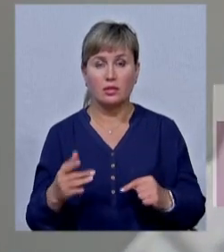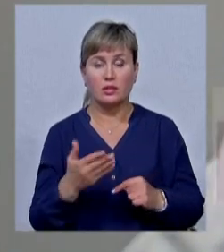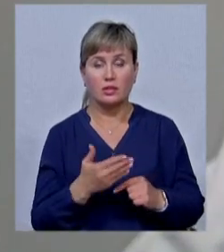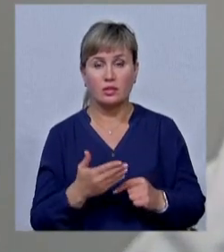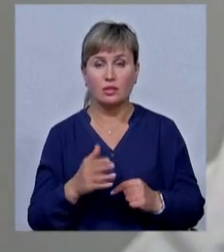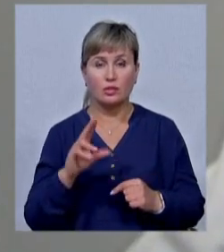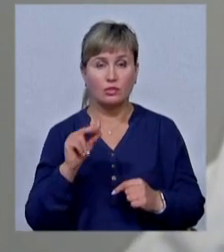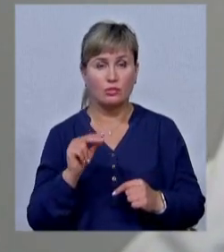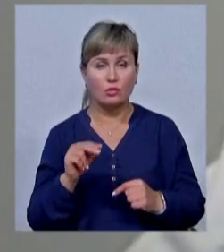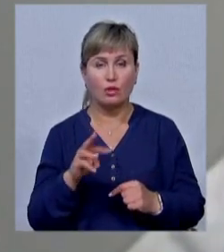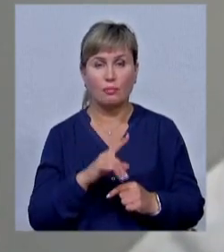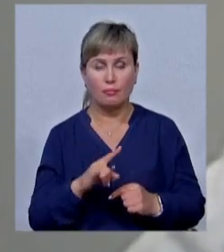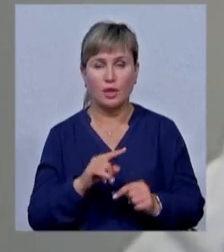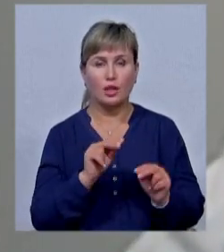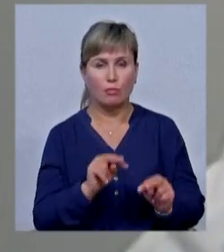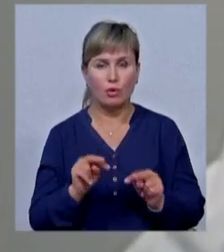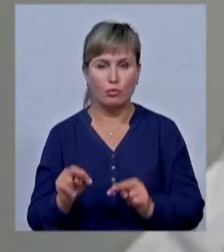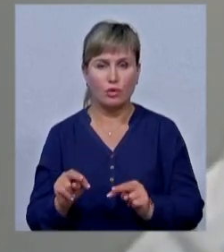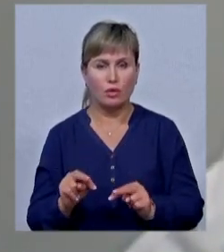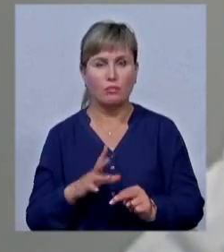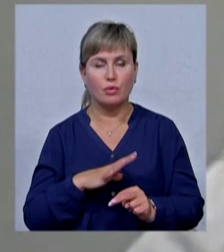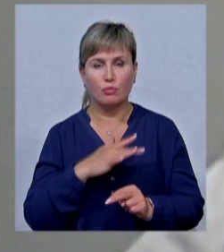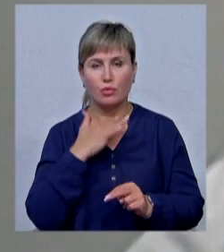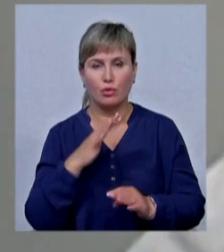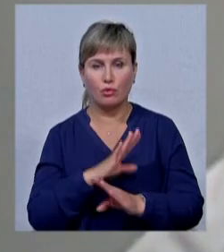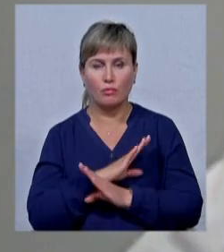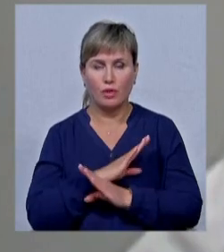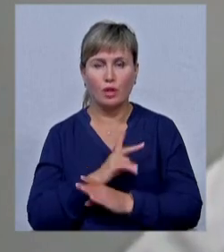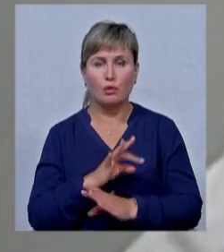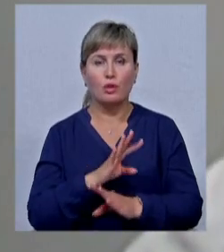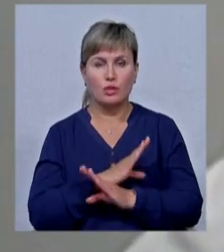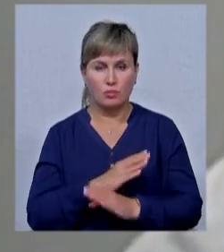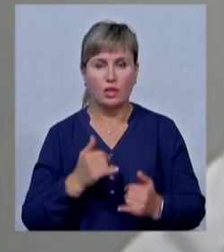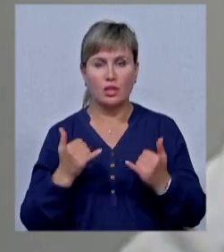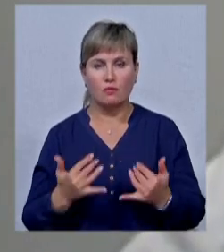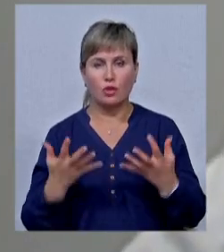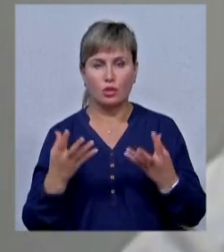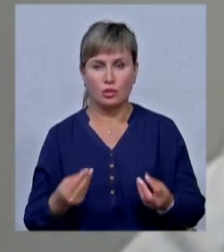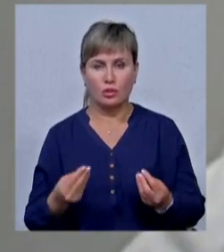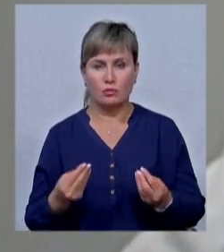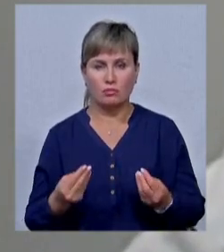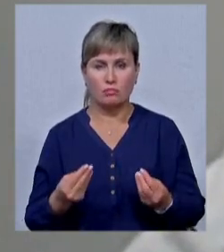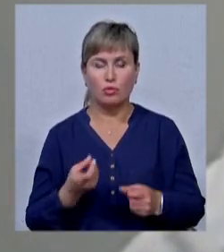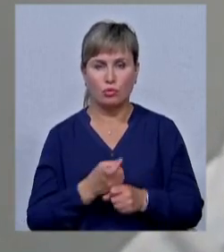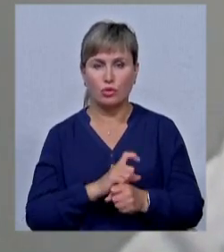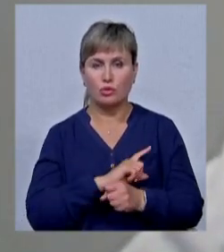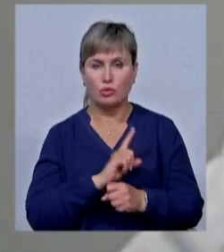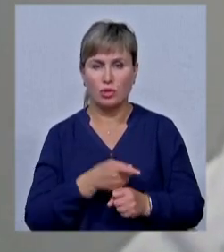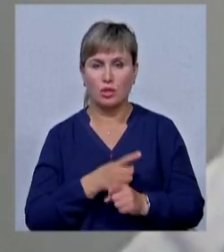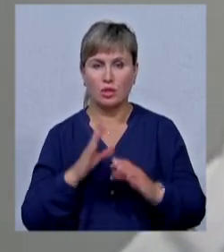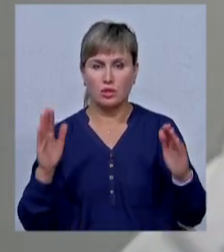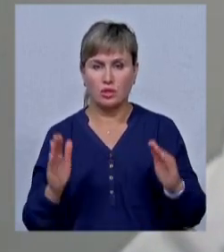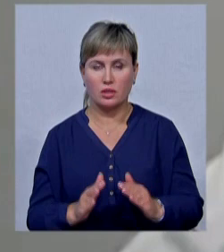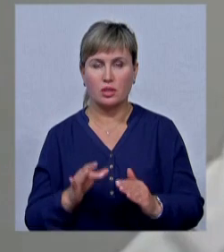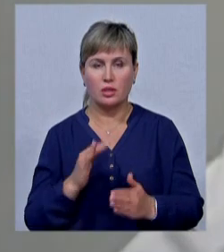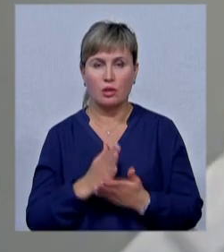к сожалению, мы иногда наблюдаем летальные исходы. Хотя смертность на сегодняшний день значительно снизилась и находится